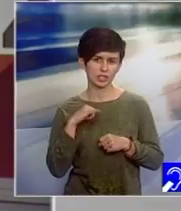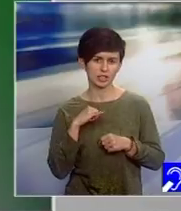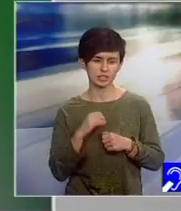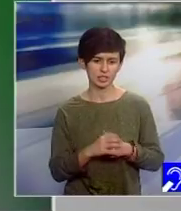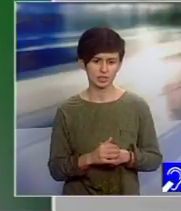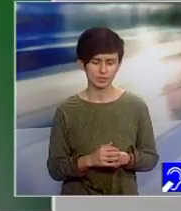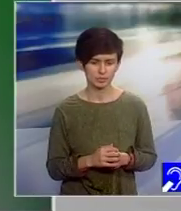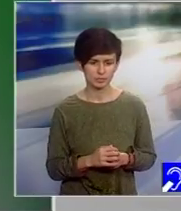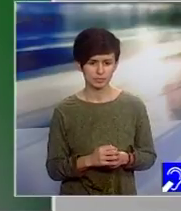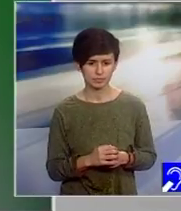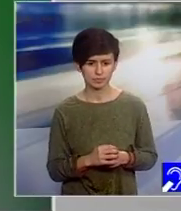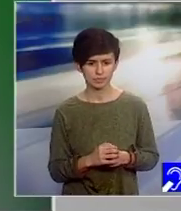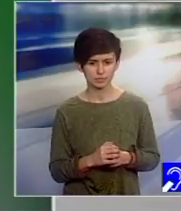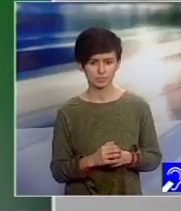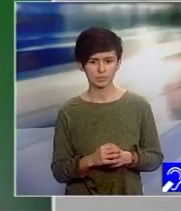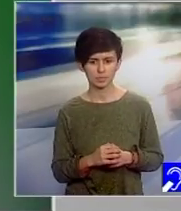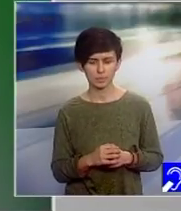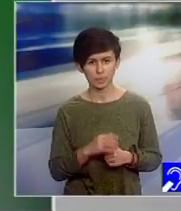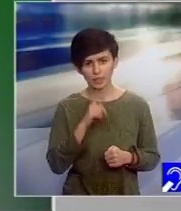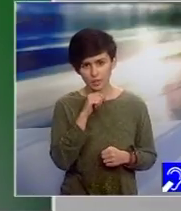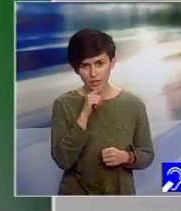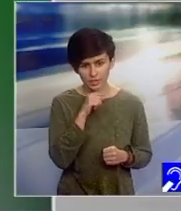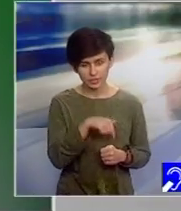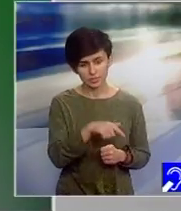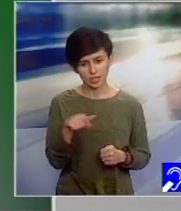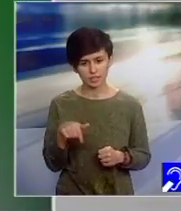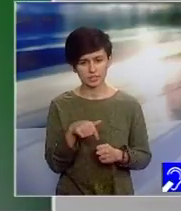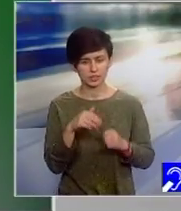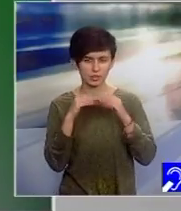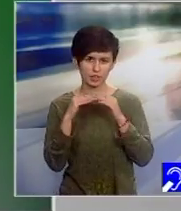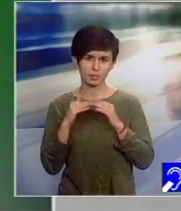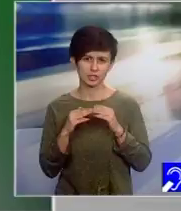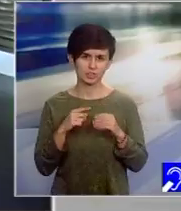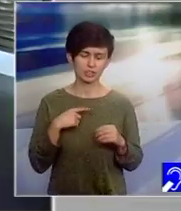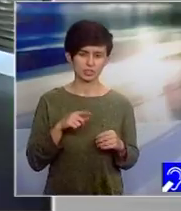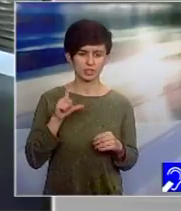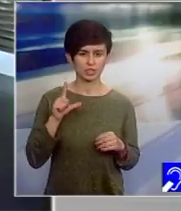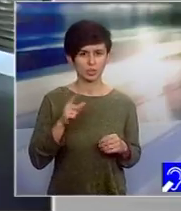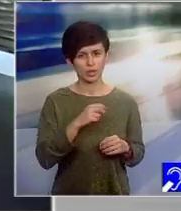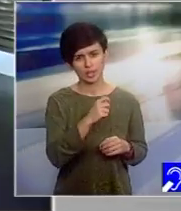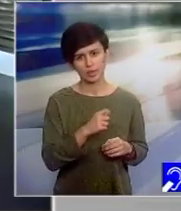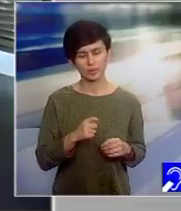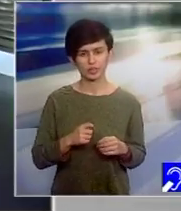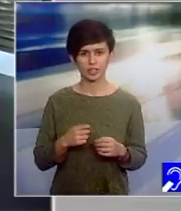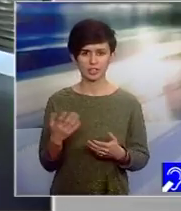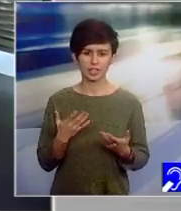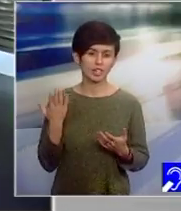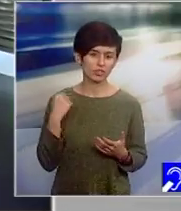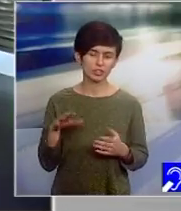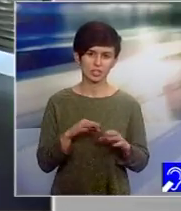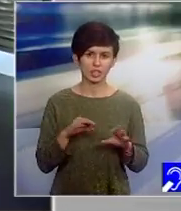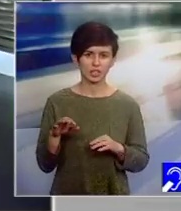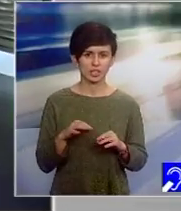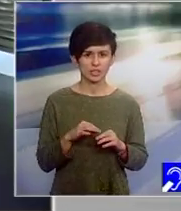Unde ne poziționăm noi? Am înțeles că sunt doar două proiecte din Transilvania care au ieșit câștigătoare, da, care au fost ales între cele 14 da, noi